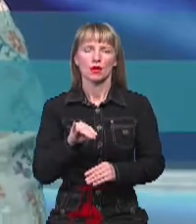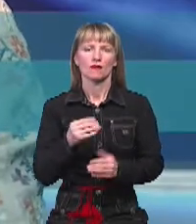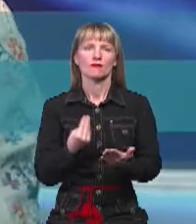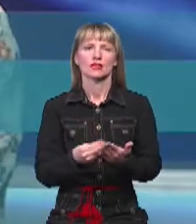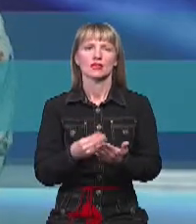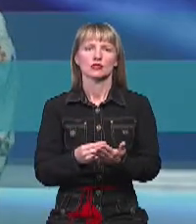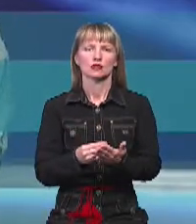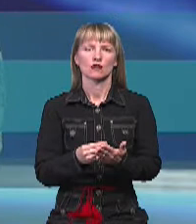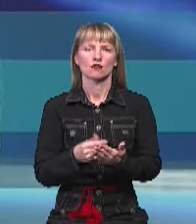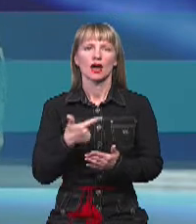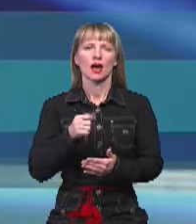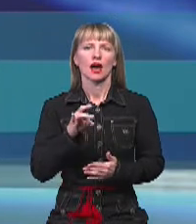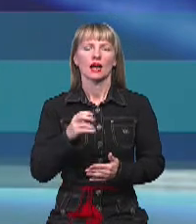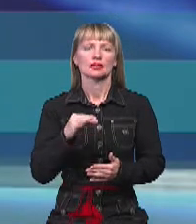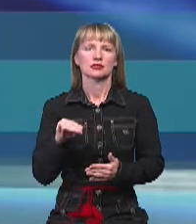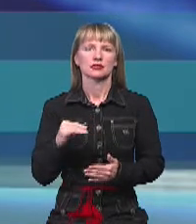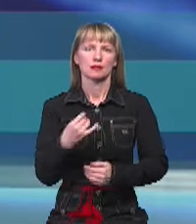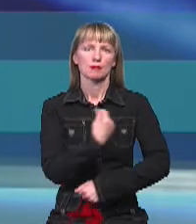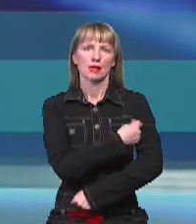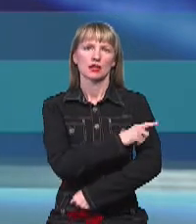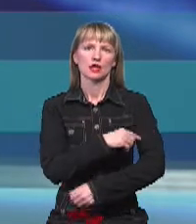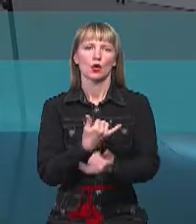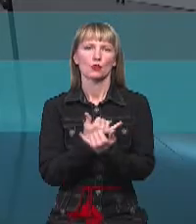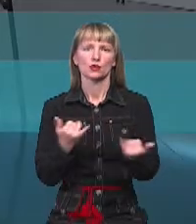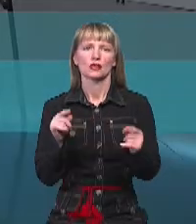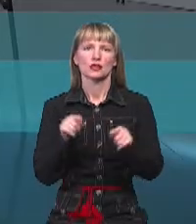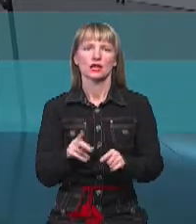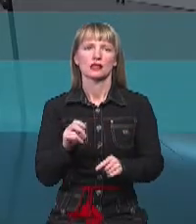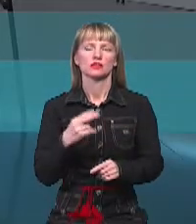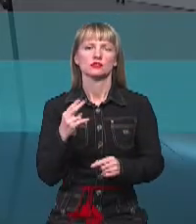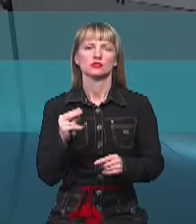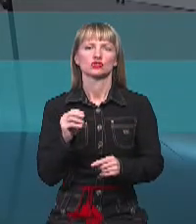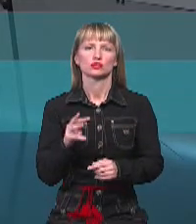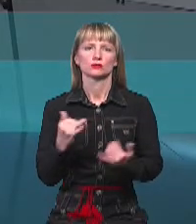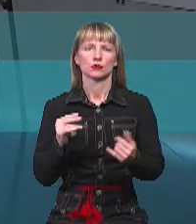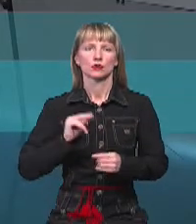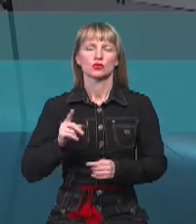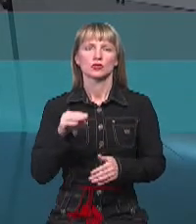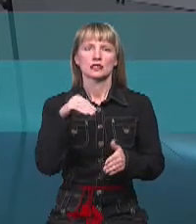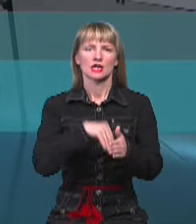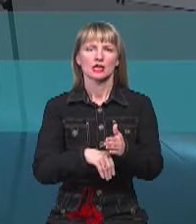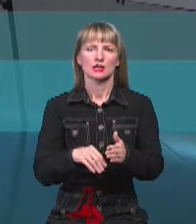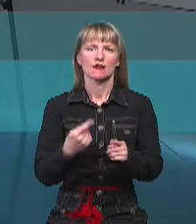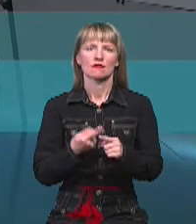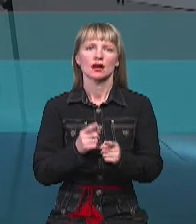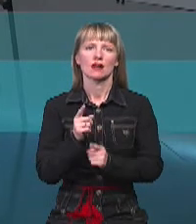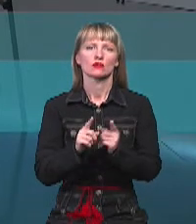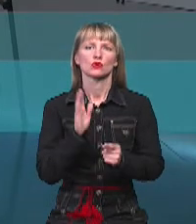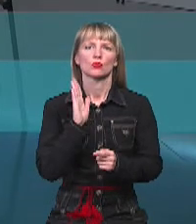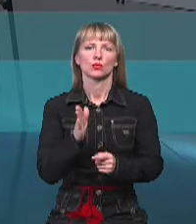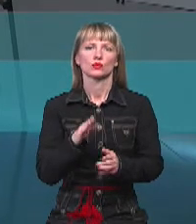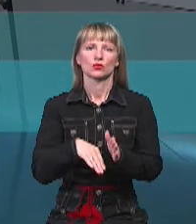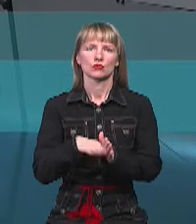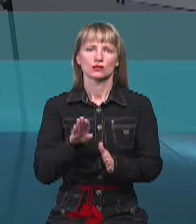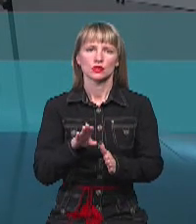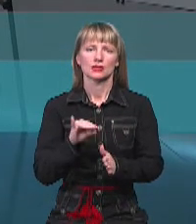фінансова, які хочуть укласти гарантії медичного обслуговування. Це, власне, те, над чим вони зараз працюють і що закладено в самій реформі, що вони будуть